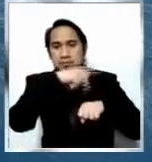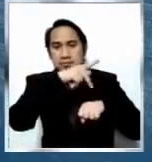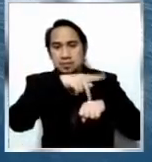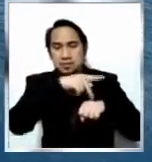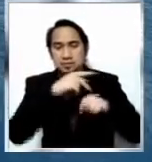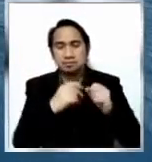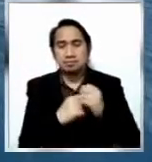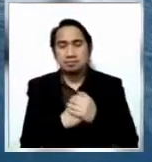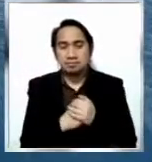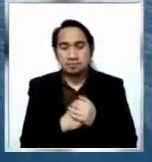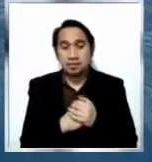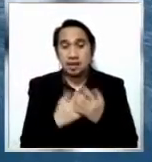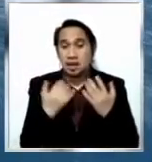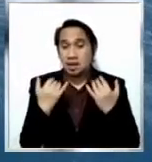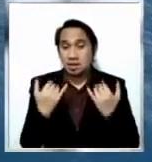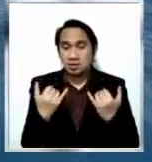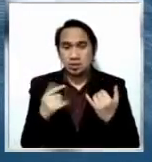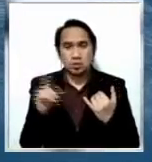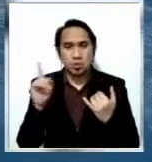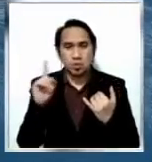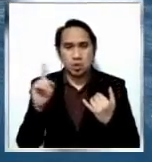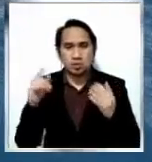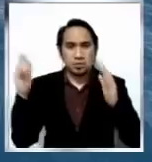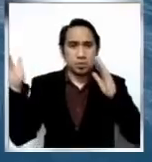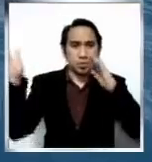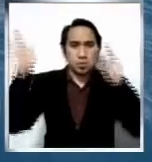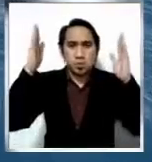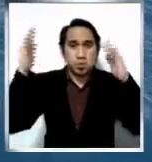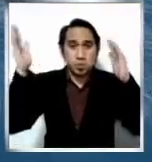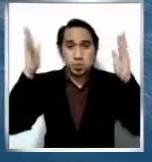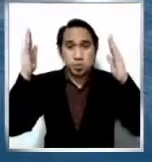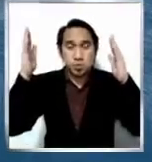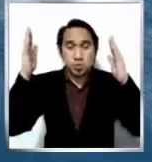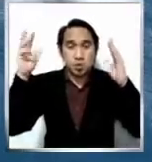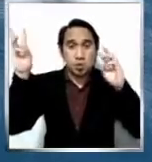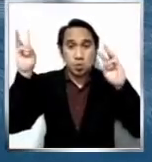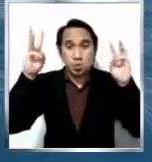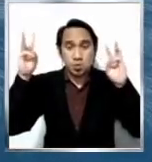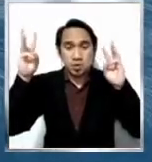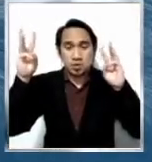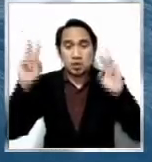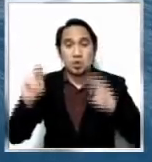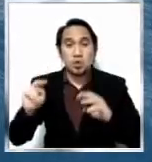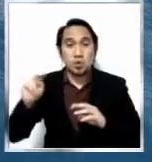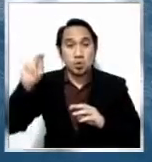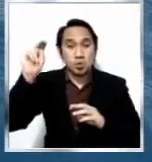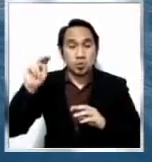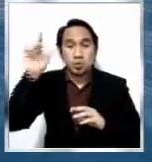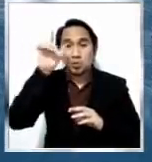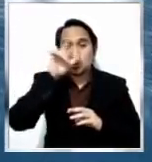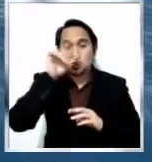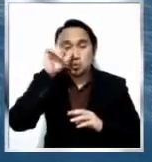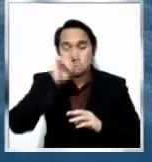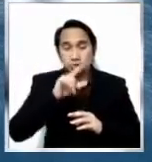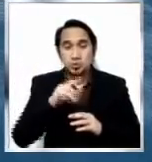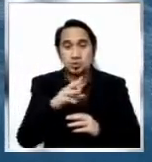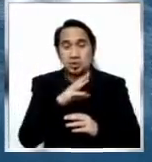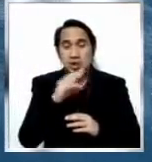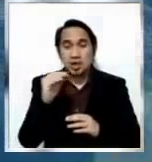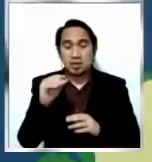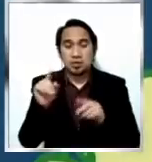Ang umiiral ngayon ay ang hanging amihan na umiihip sa extreme northern Luzon. Apektado naman ang easterlies, ang silangang bahagi ng